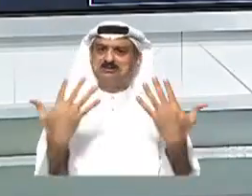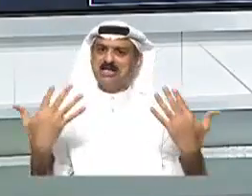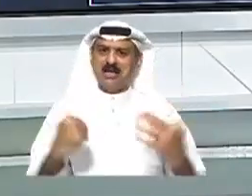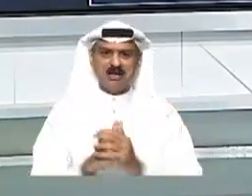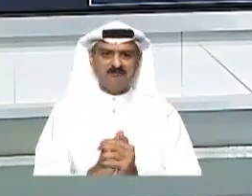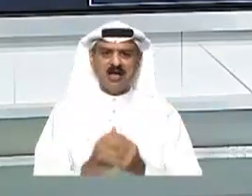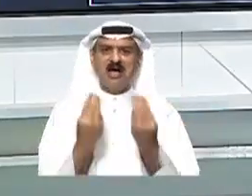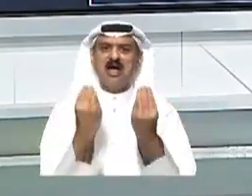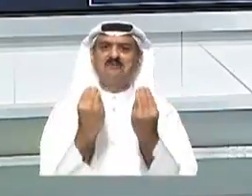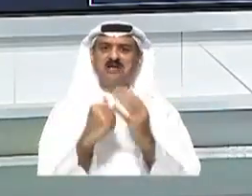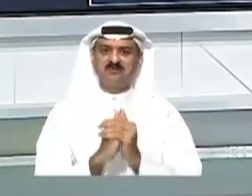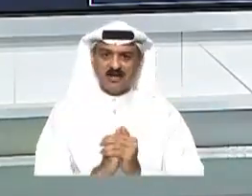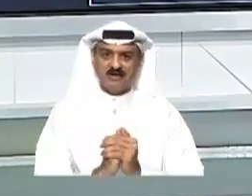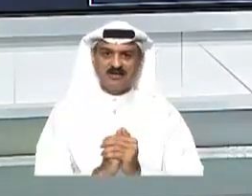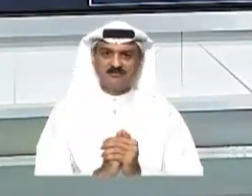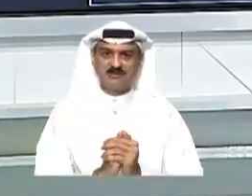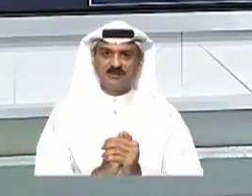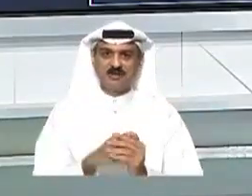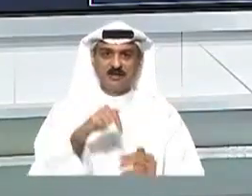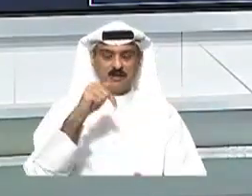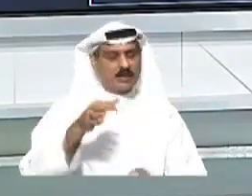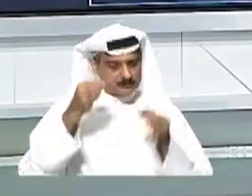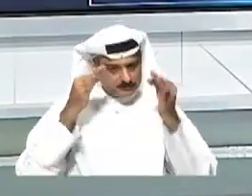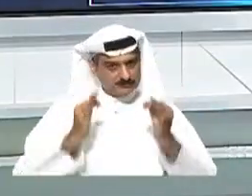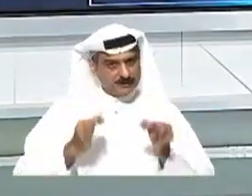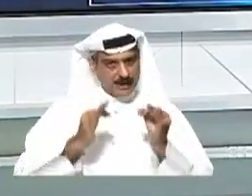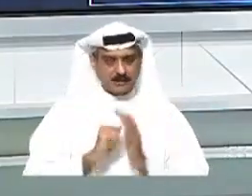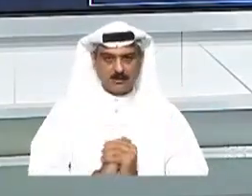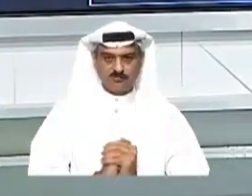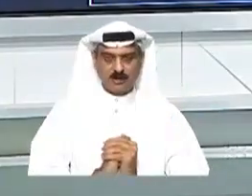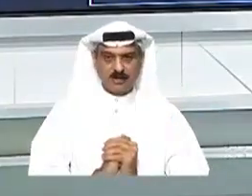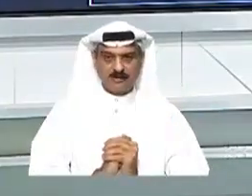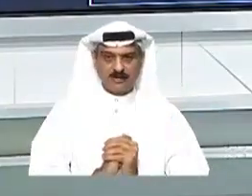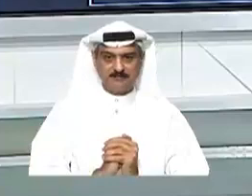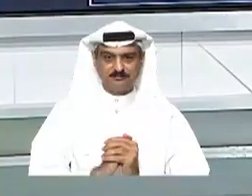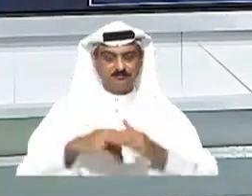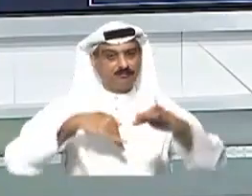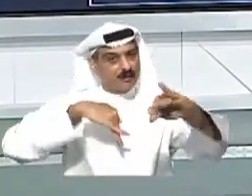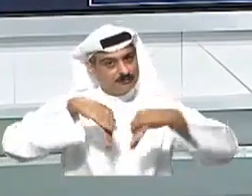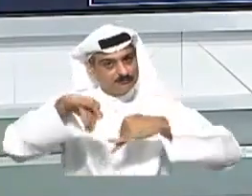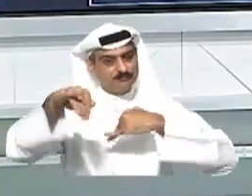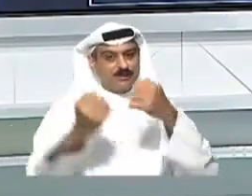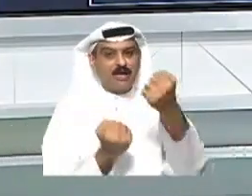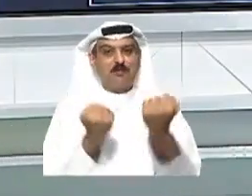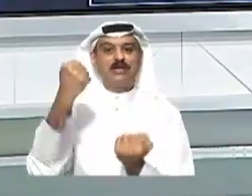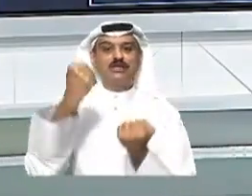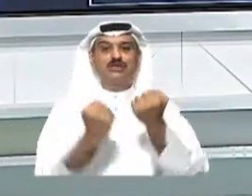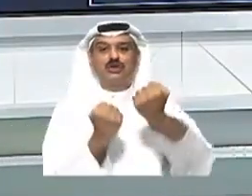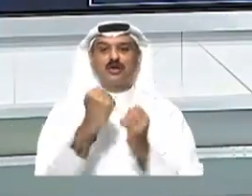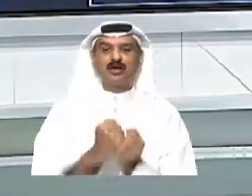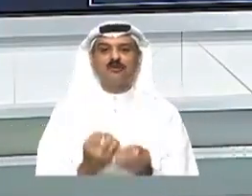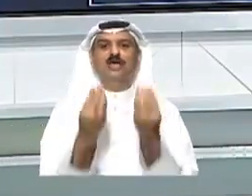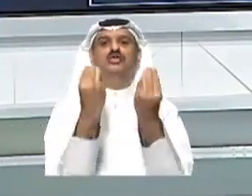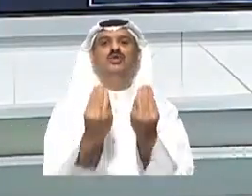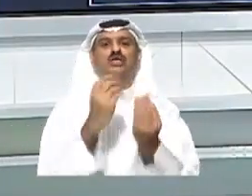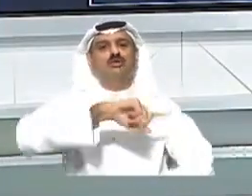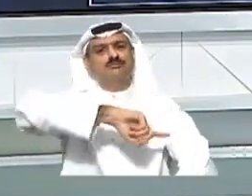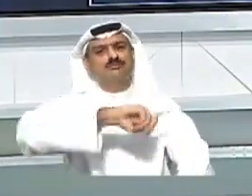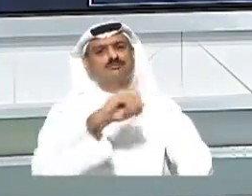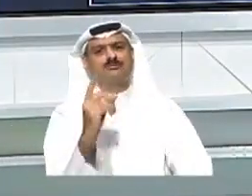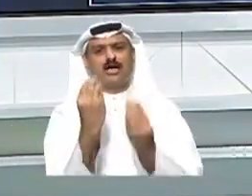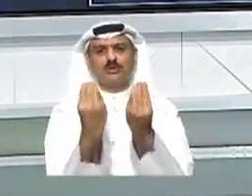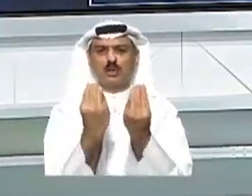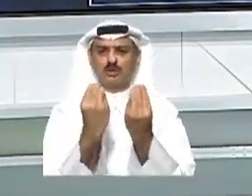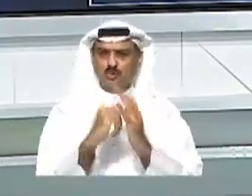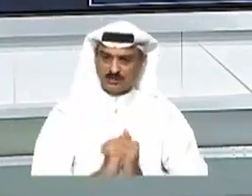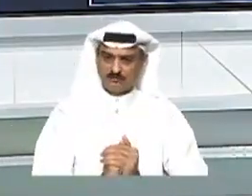معظم المناطق، لكن أيضا نحب نأكد وننوه على مرتادين الطرقات المختلفة بالتأني أثناء القيادة في ظل هذه